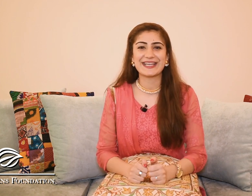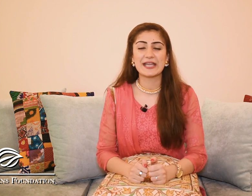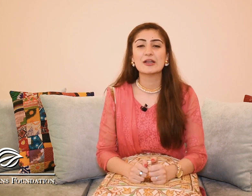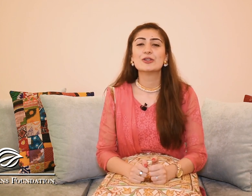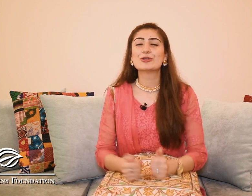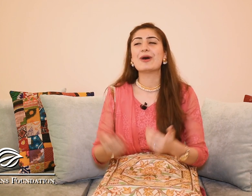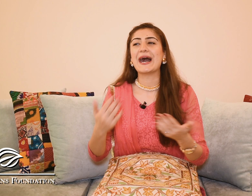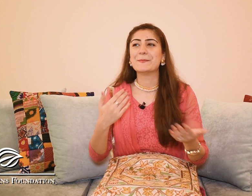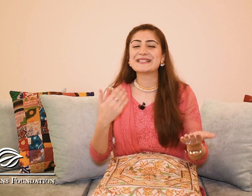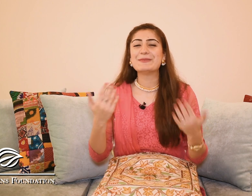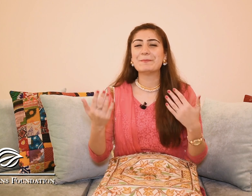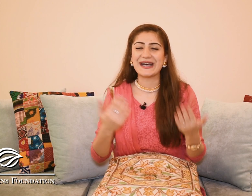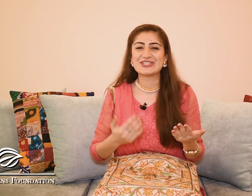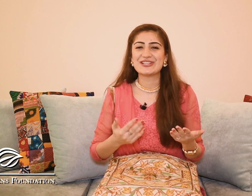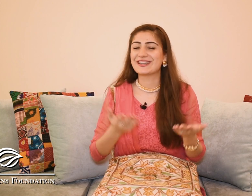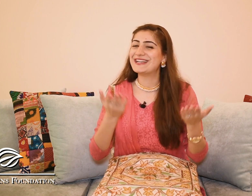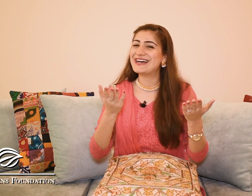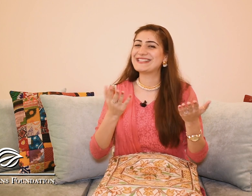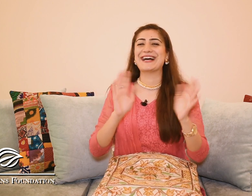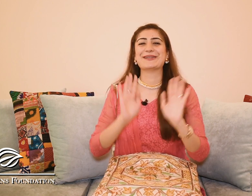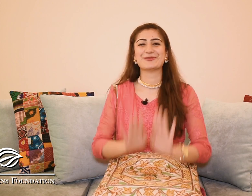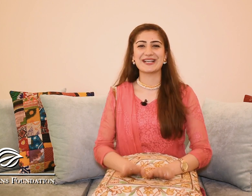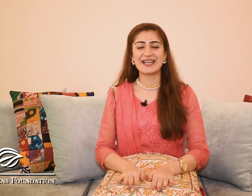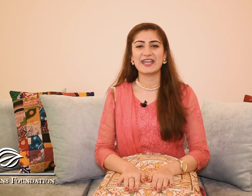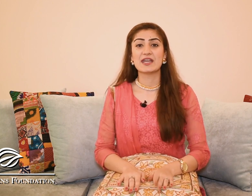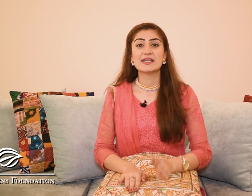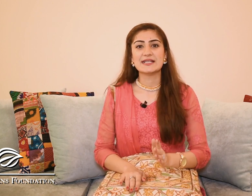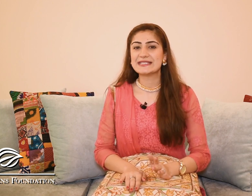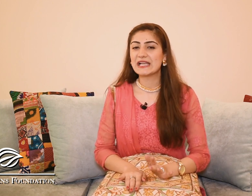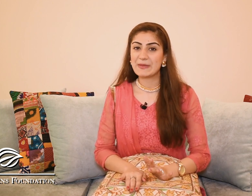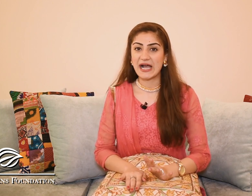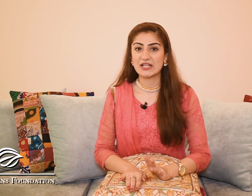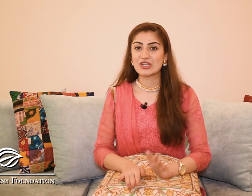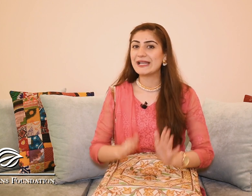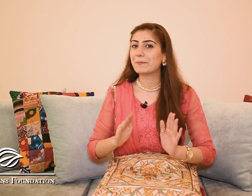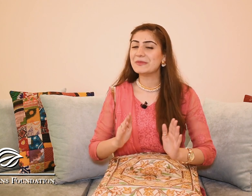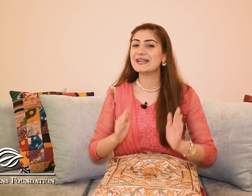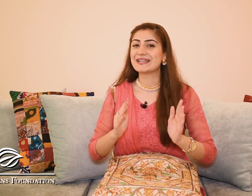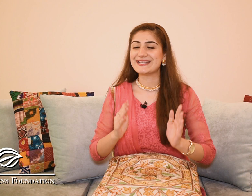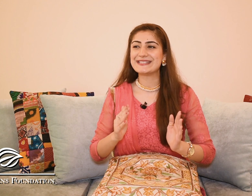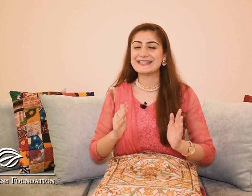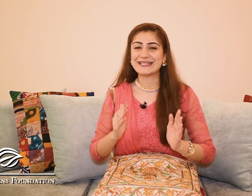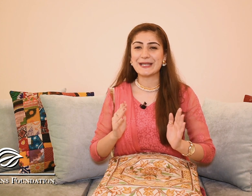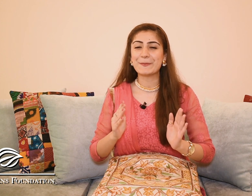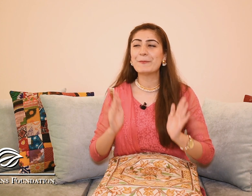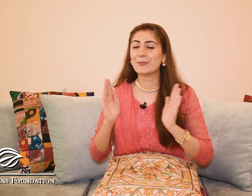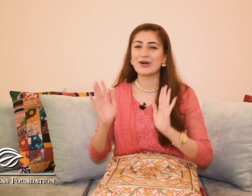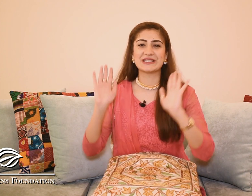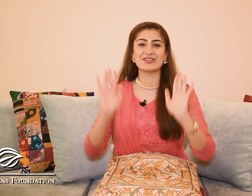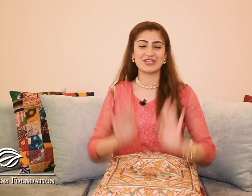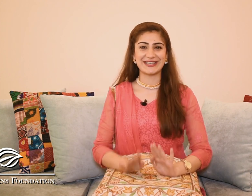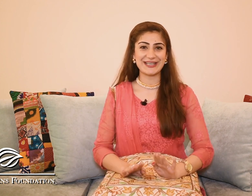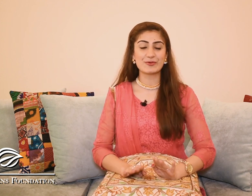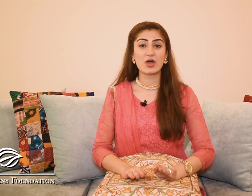कर लेते हैं तो आपस में बातचीत करना आसान हो जाता है। इसीलिए मैं आजकल अपनी अंग्रेज़ी सीखने पे